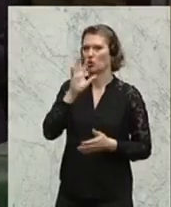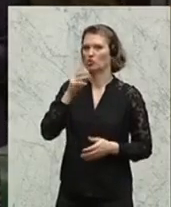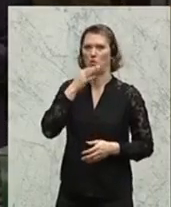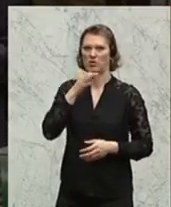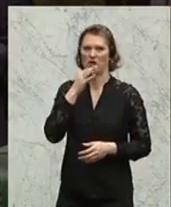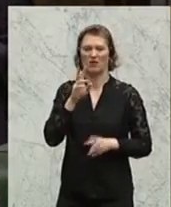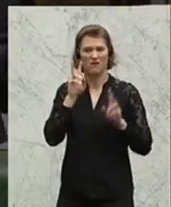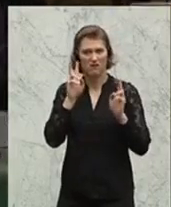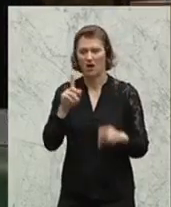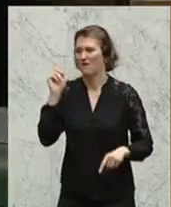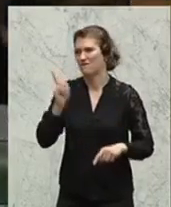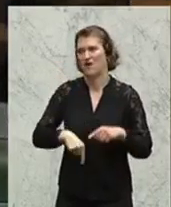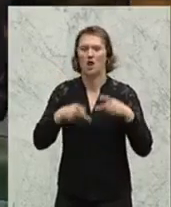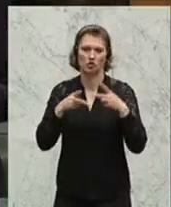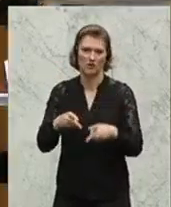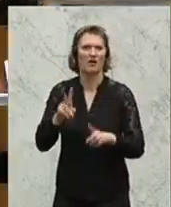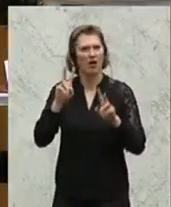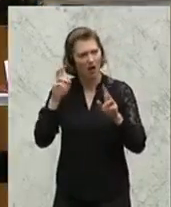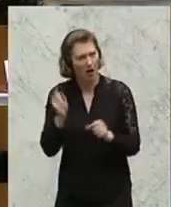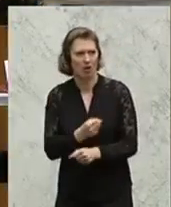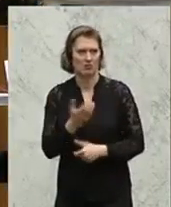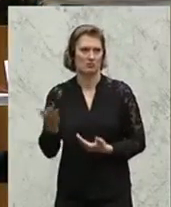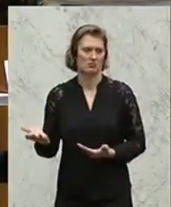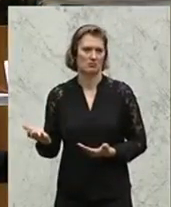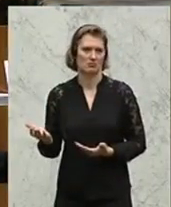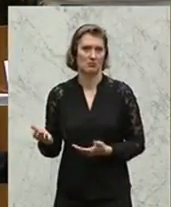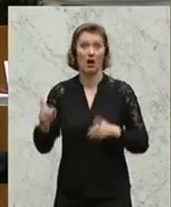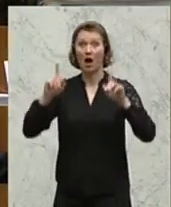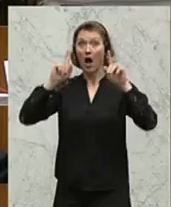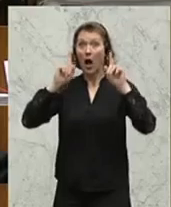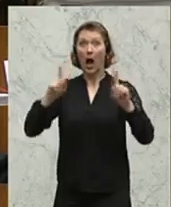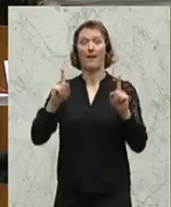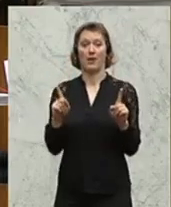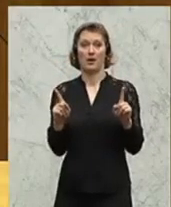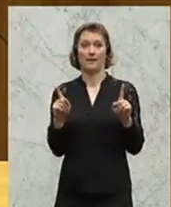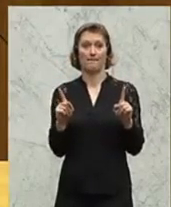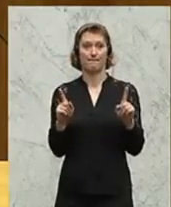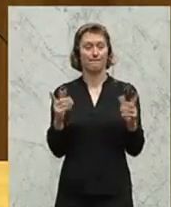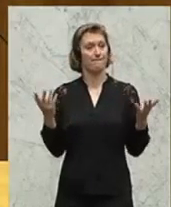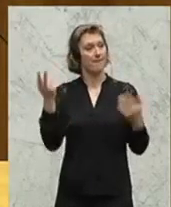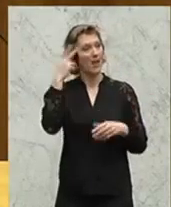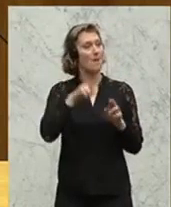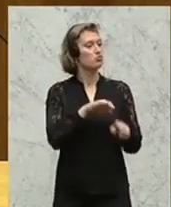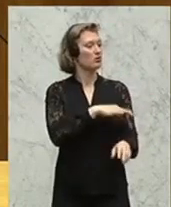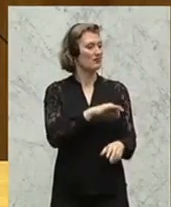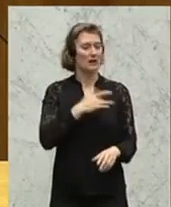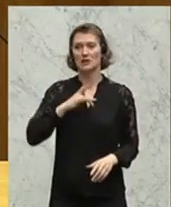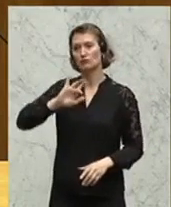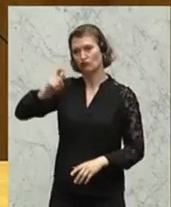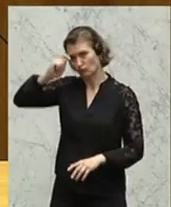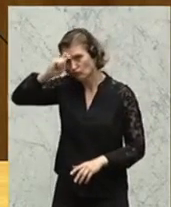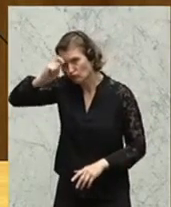halte ich für den falschen Weg, meine Damen und Herren. Aber, und ich möchte auch, Herr Bundeskanzler, bei aller